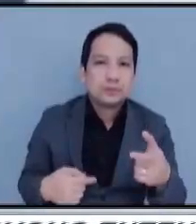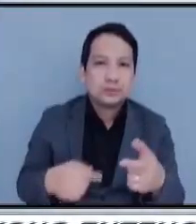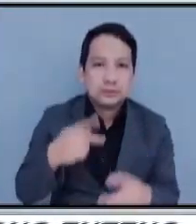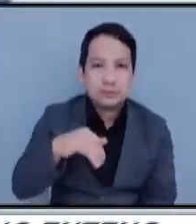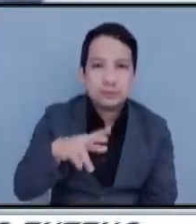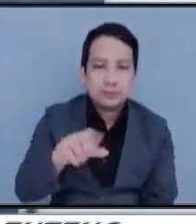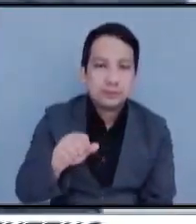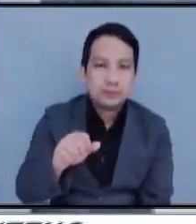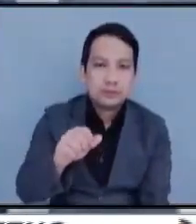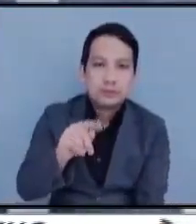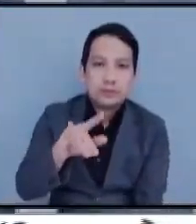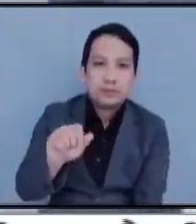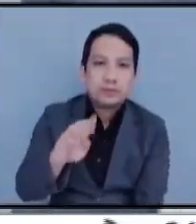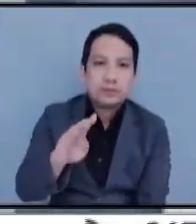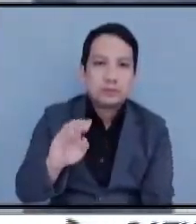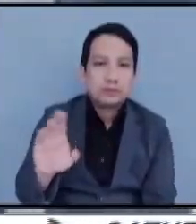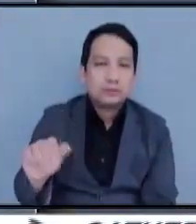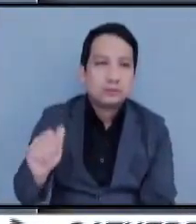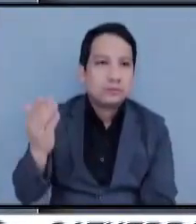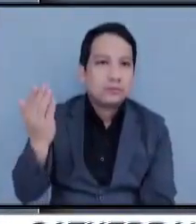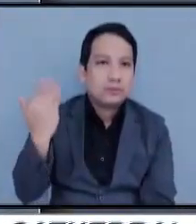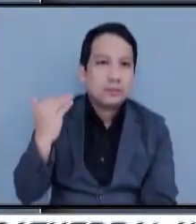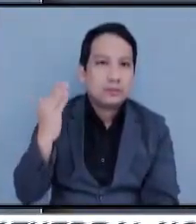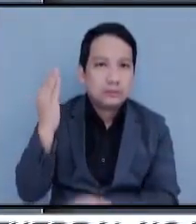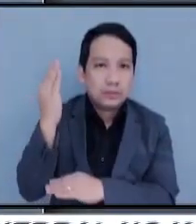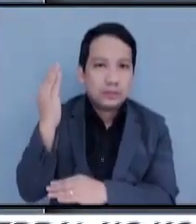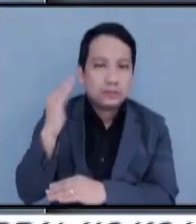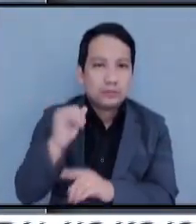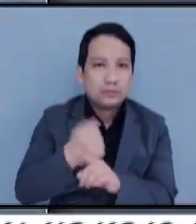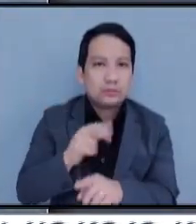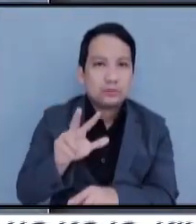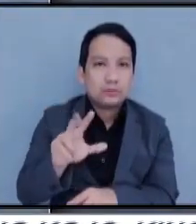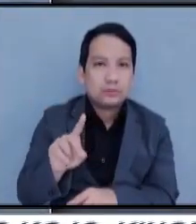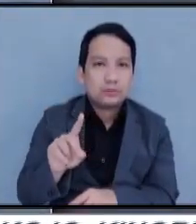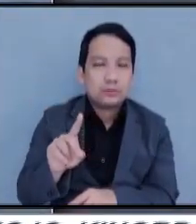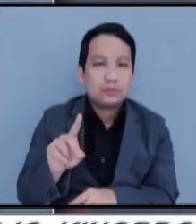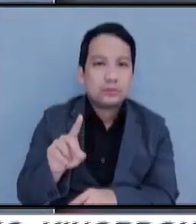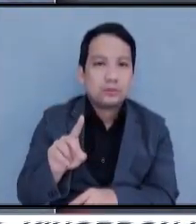Teresa Magbanwa noong tanghali ng August 31 sa Sabine Shoal.